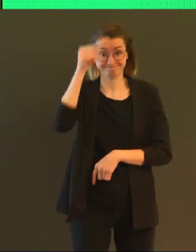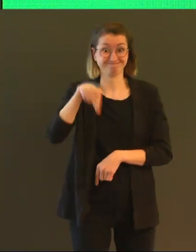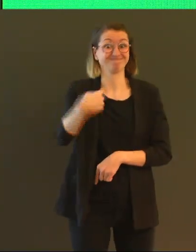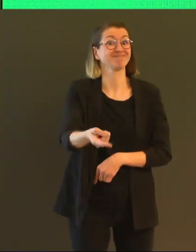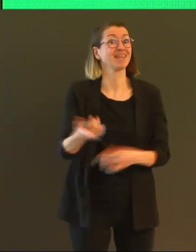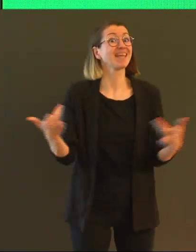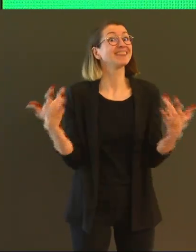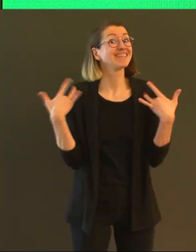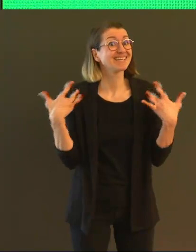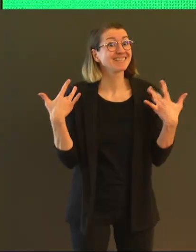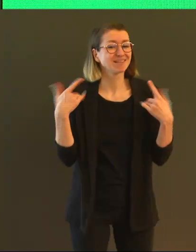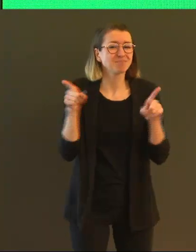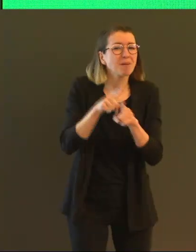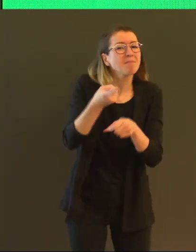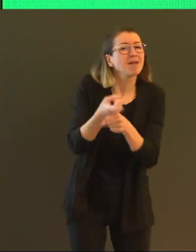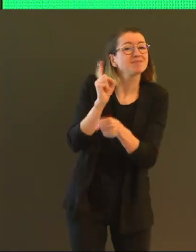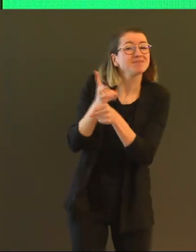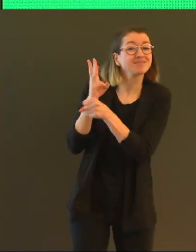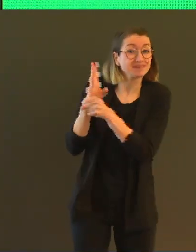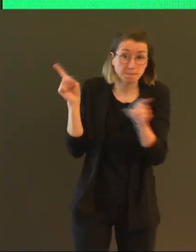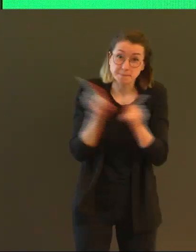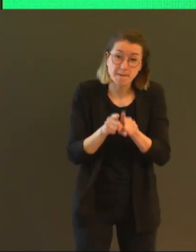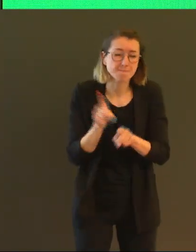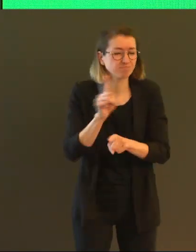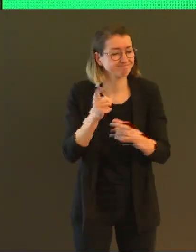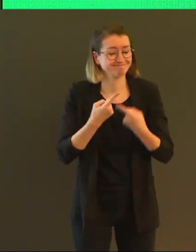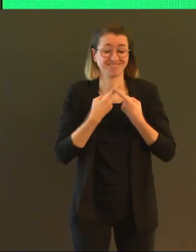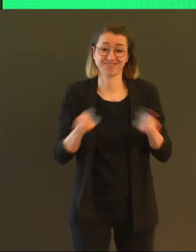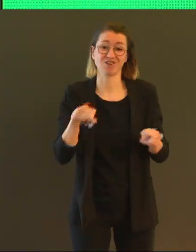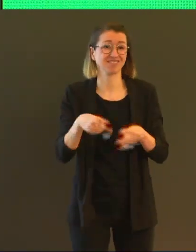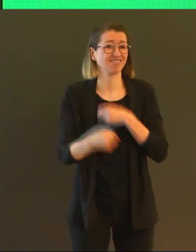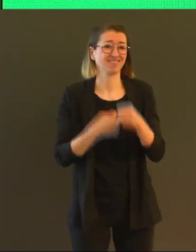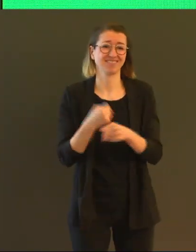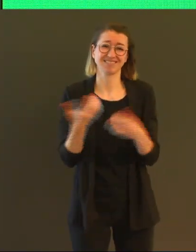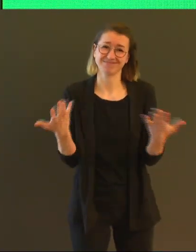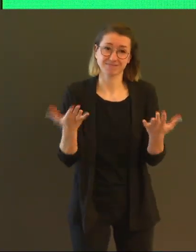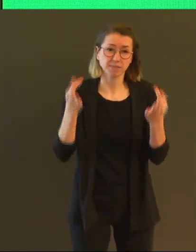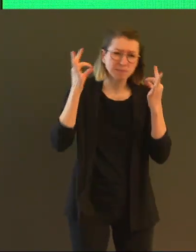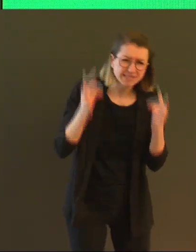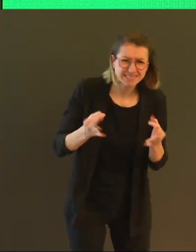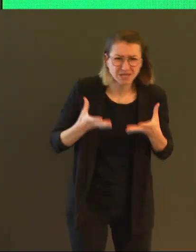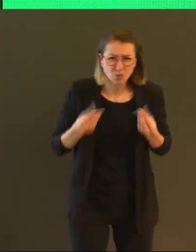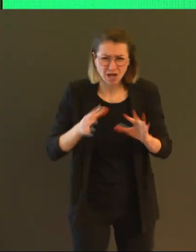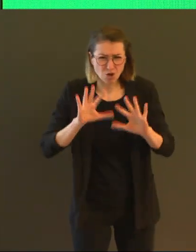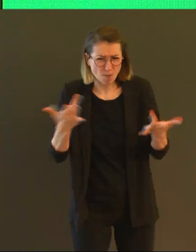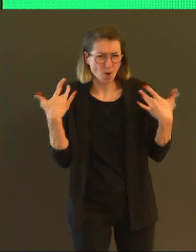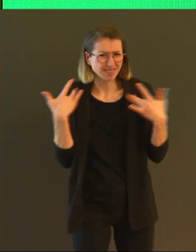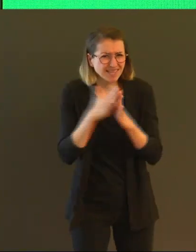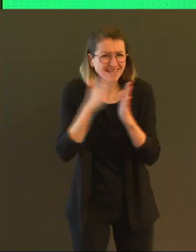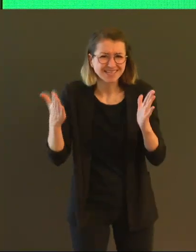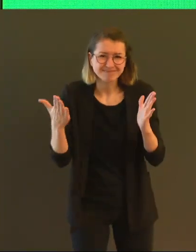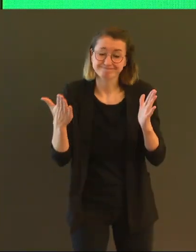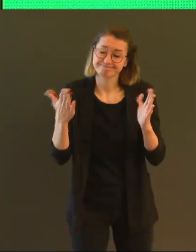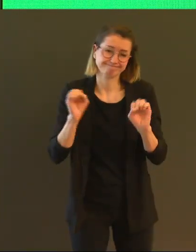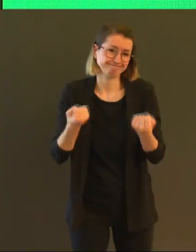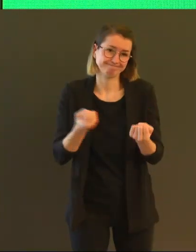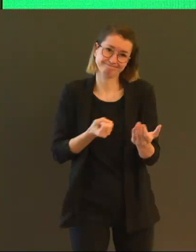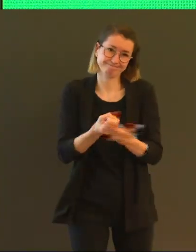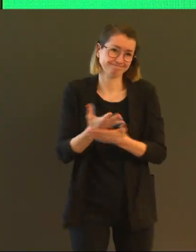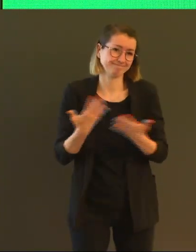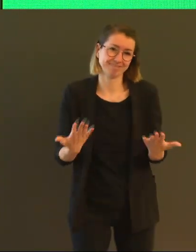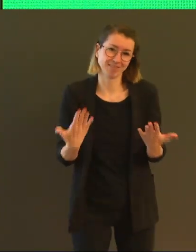À quoi va ressembler concrètement ces mois d'été? Personne ne le sait et personne ne peut le prévoir. Mais dans tous les cas, nous